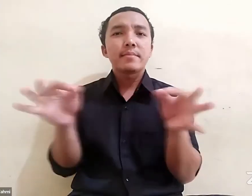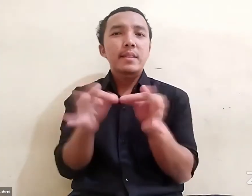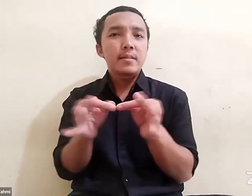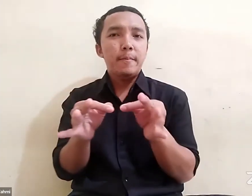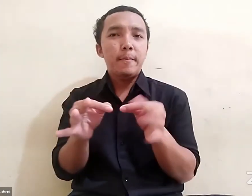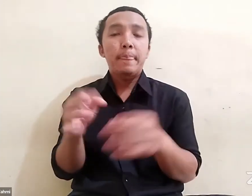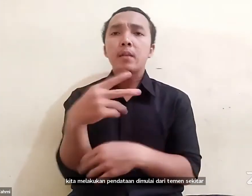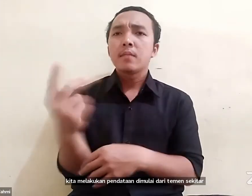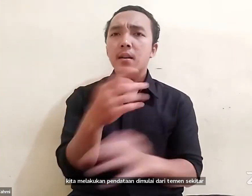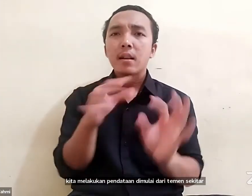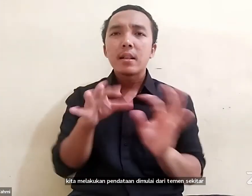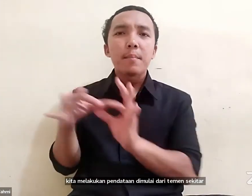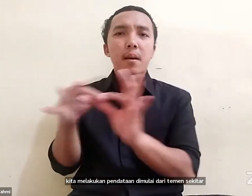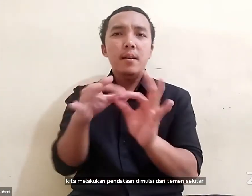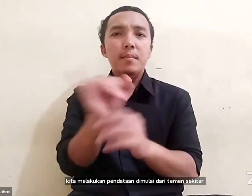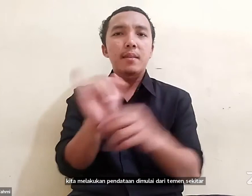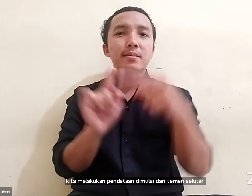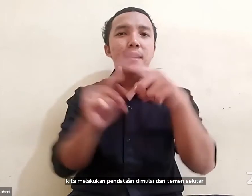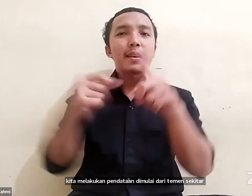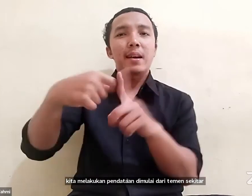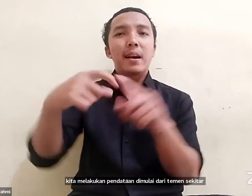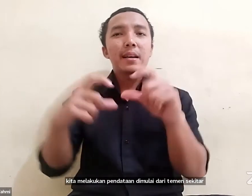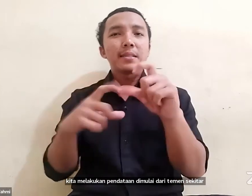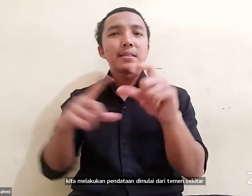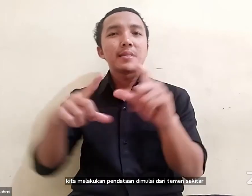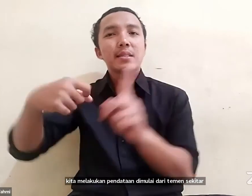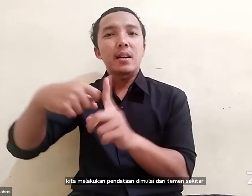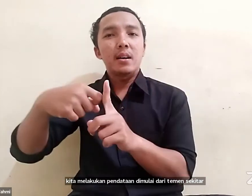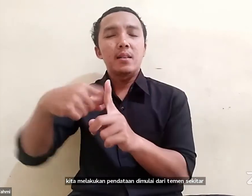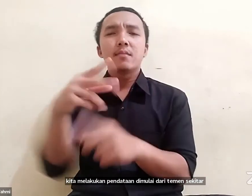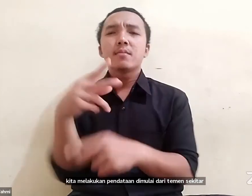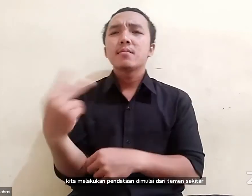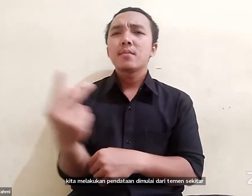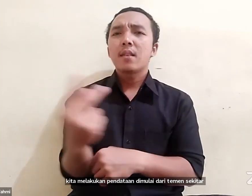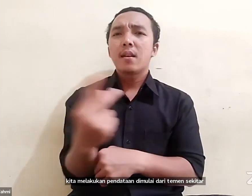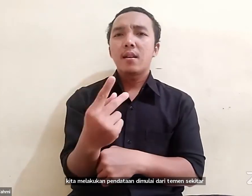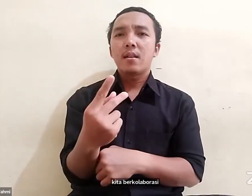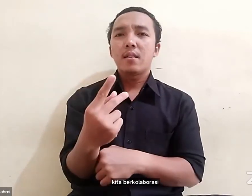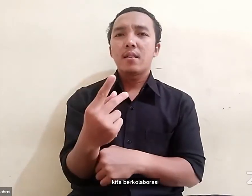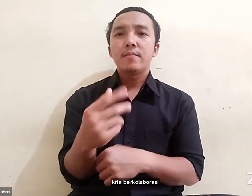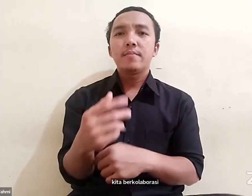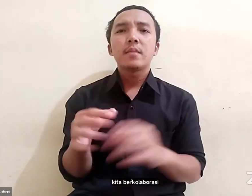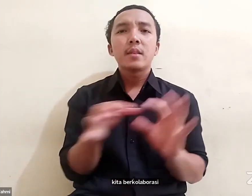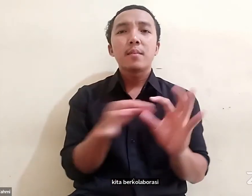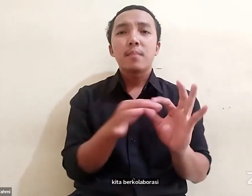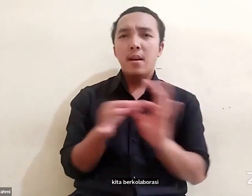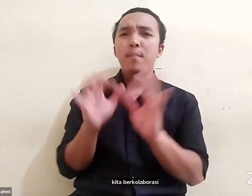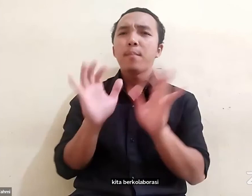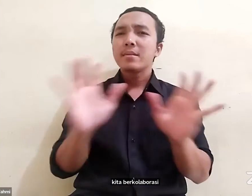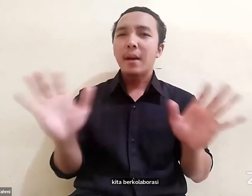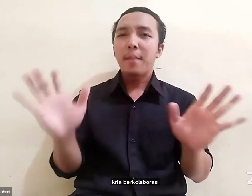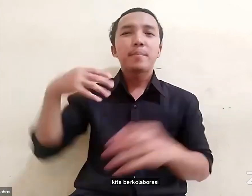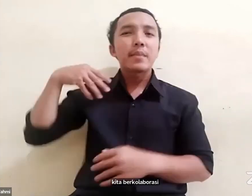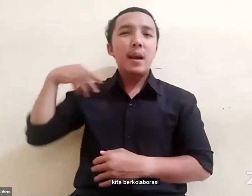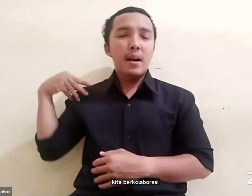kita berkolaborasi juga dengan banyak pihak, kader-kader, relawan yang ada di PPDIS, bagaimana kita